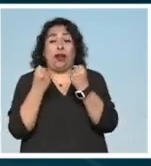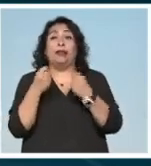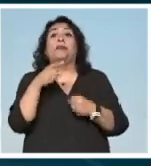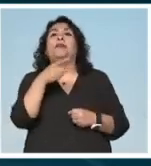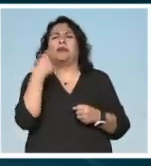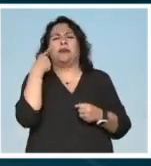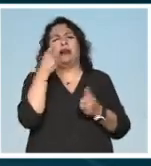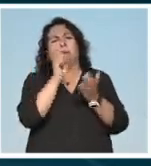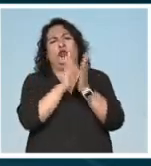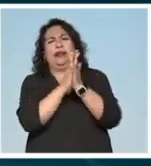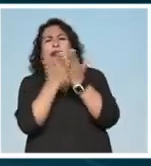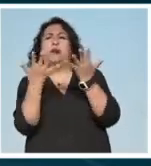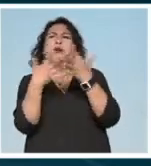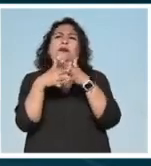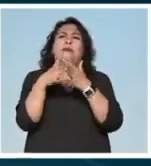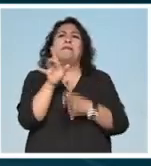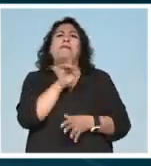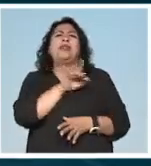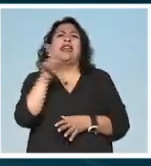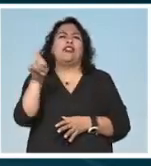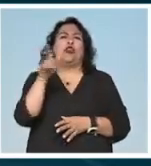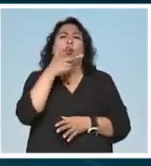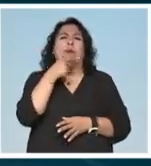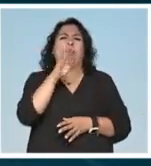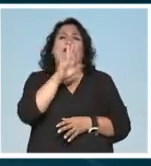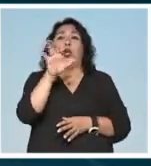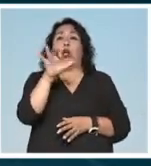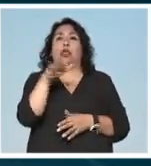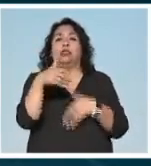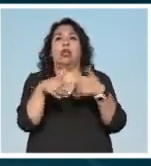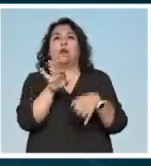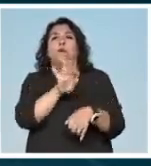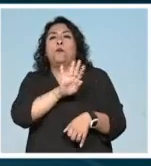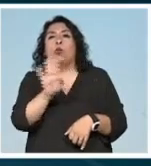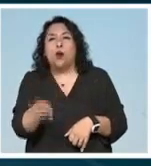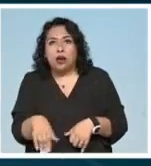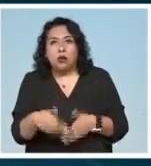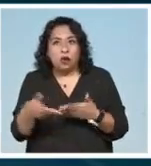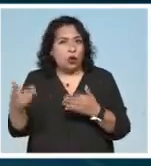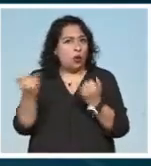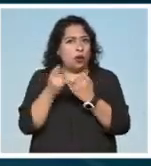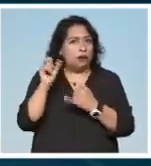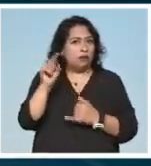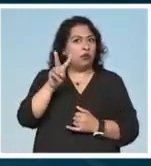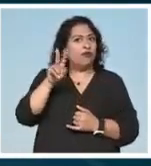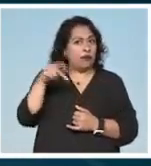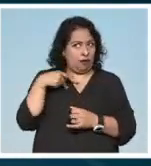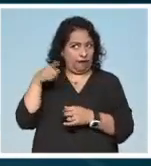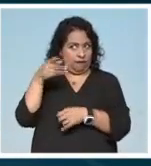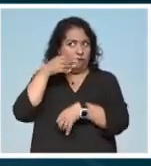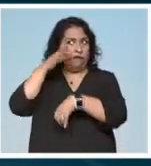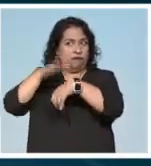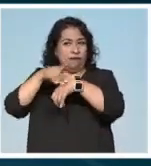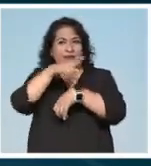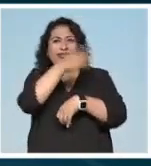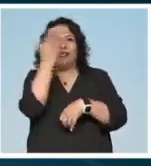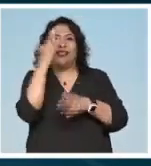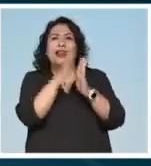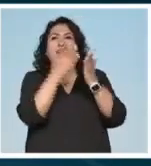novela se entremezcla el miedo que vivió Falcone hasta su muerte con el miedo que vive Saviano amenazado desde la publicación de Gomorra